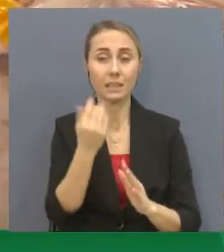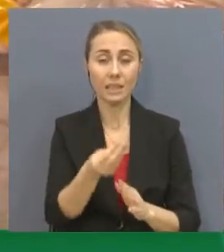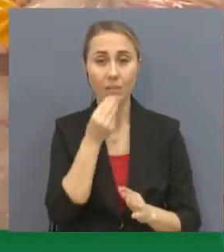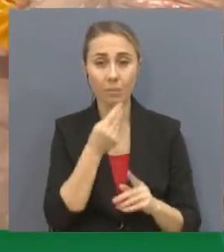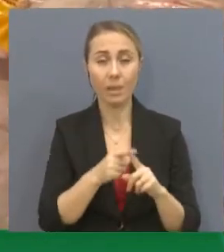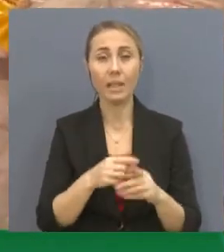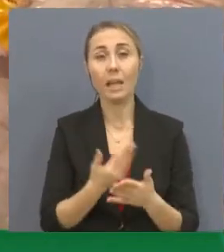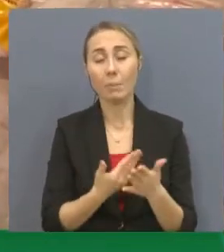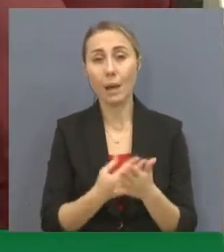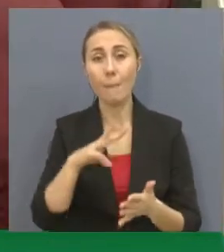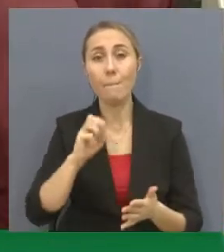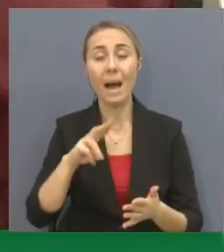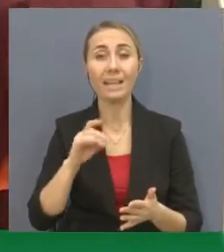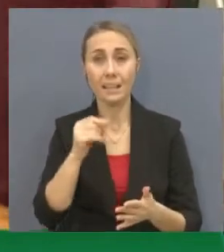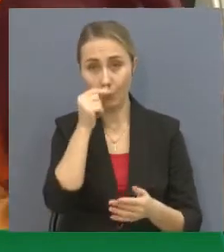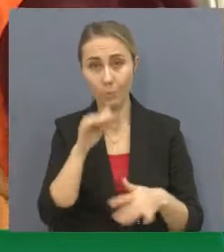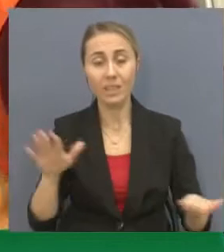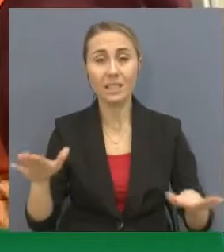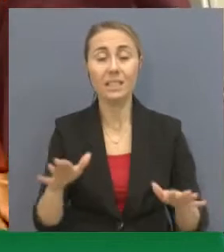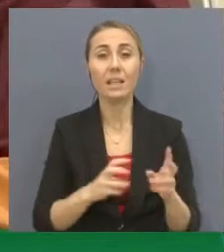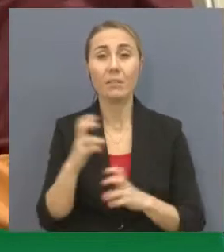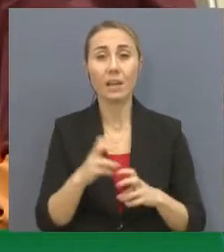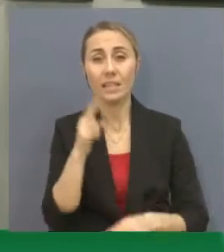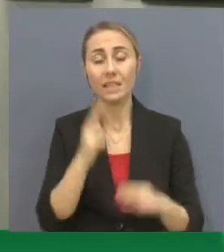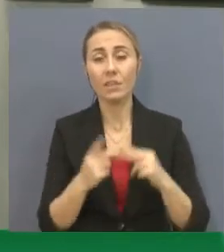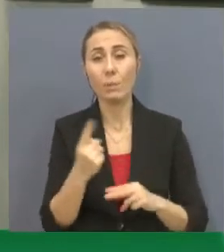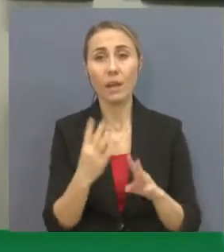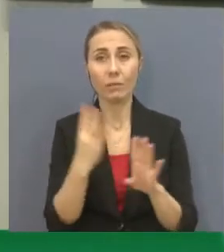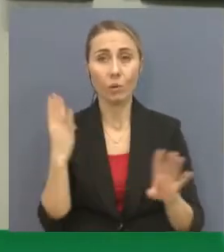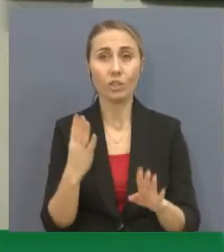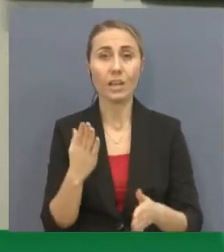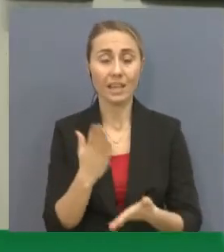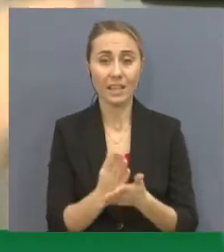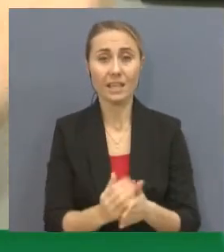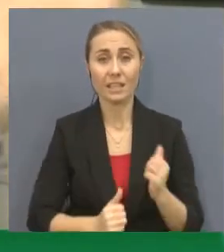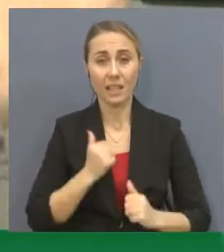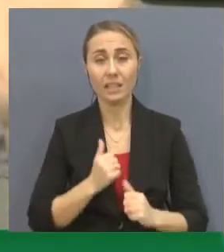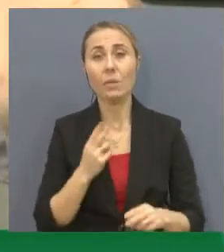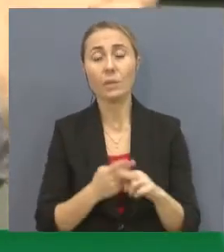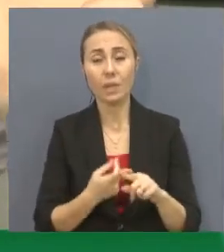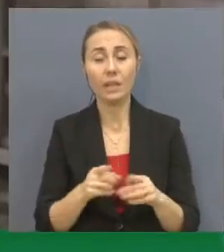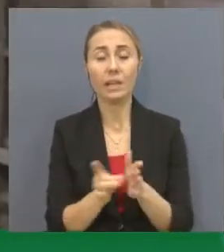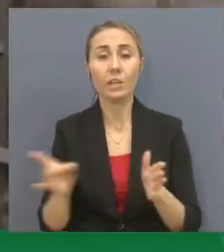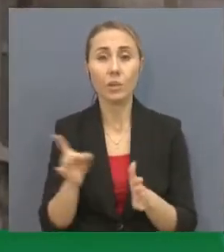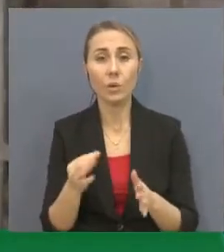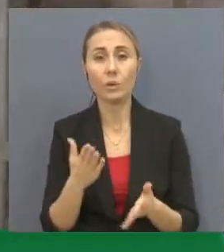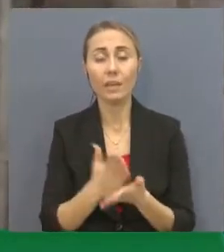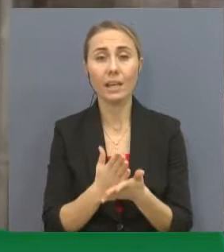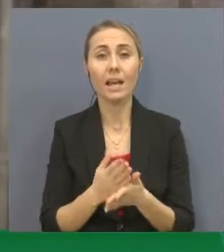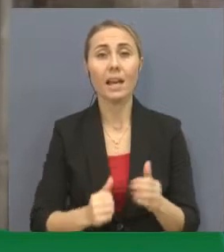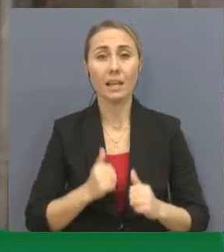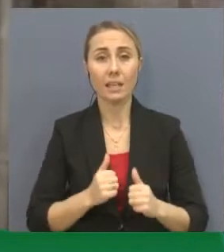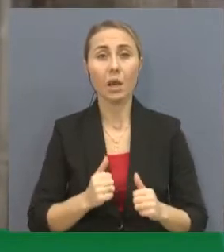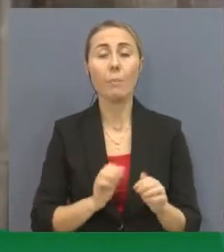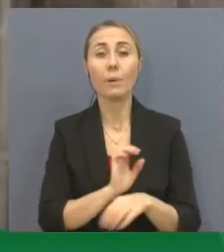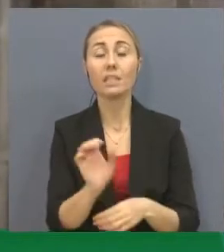например бакинская птицефабрика завершила первую очередь есть чем гордиться и в металлургии регион является лидером по производству золота